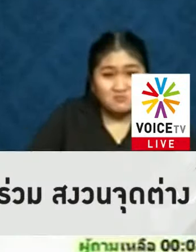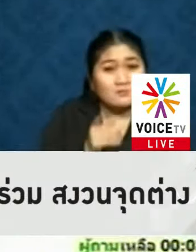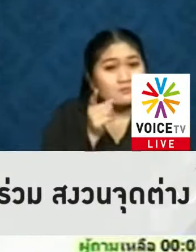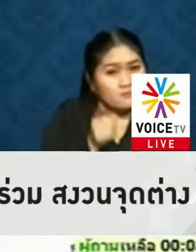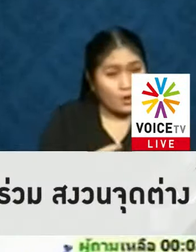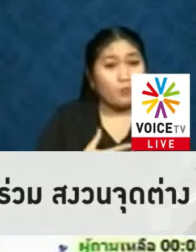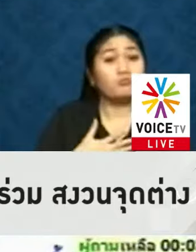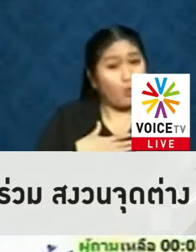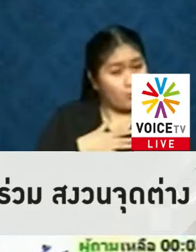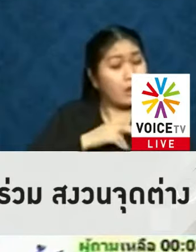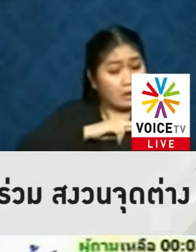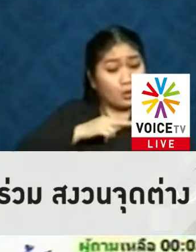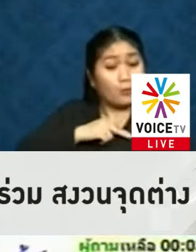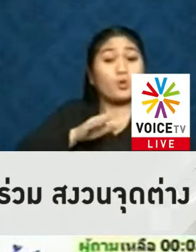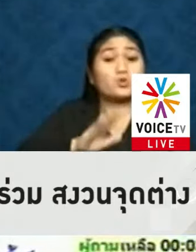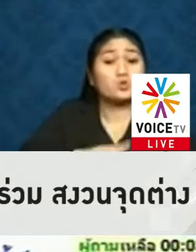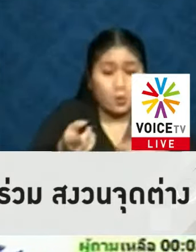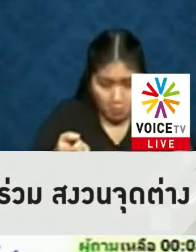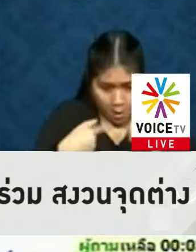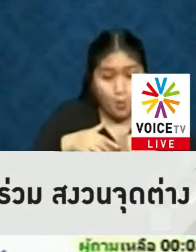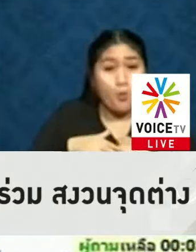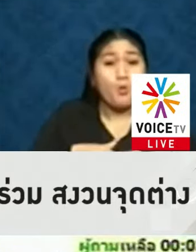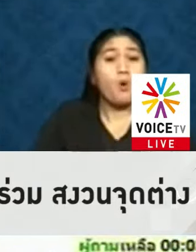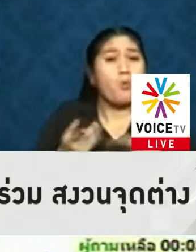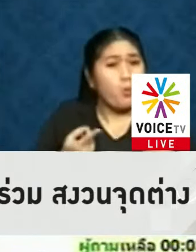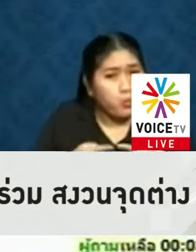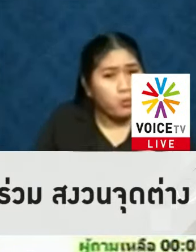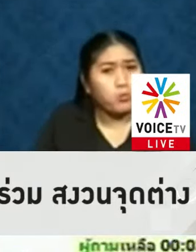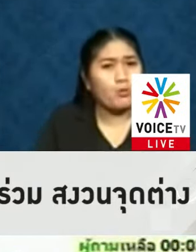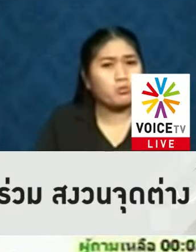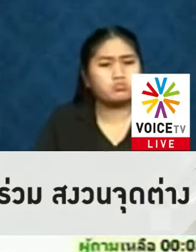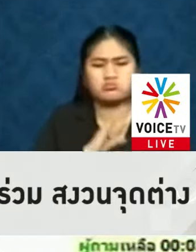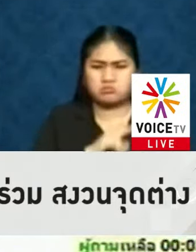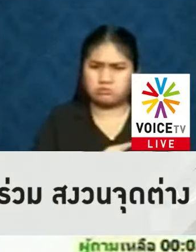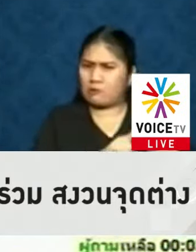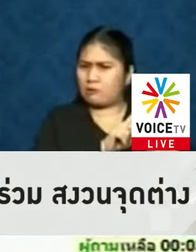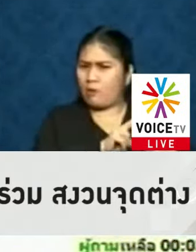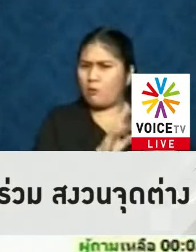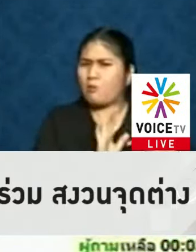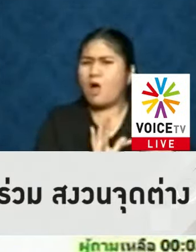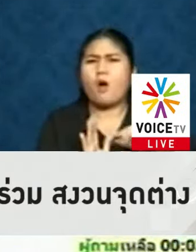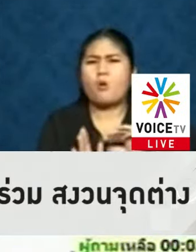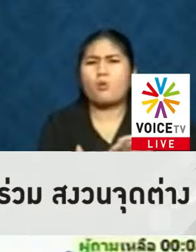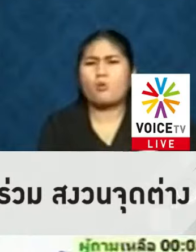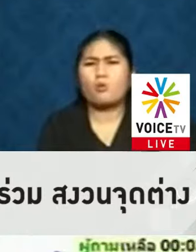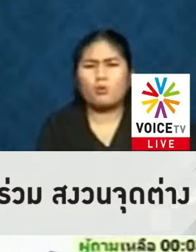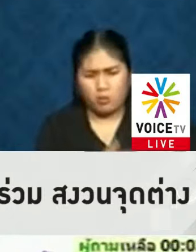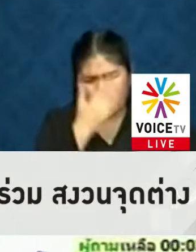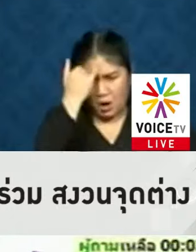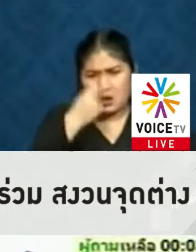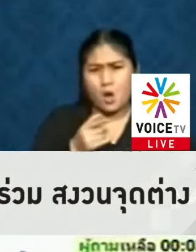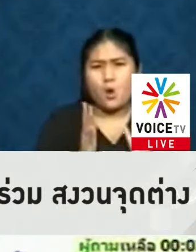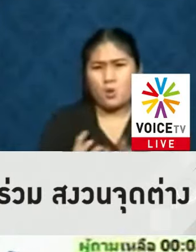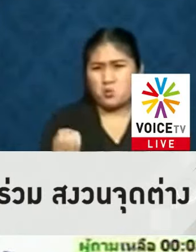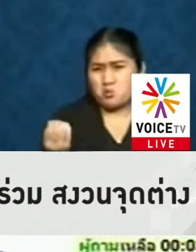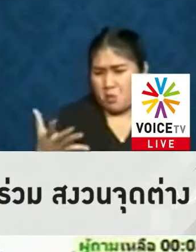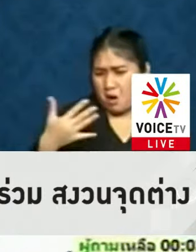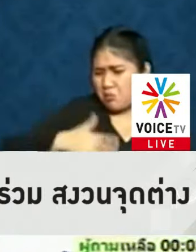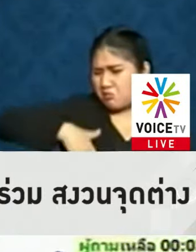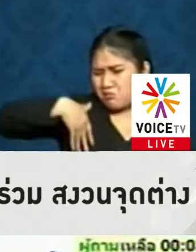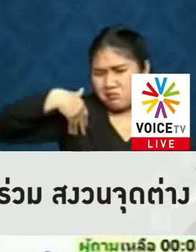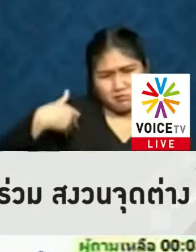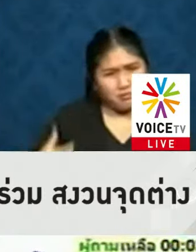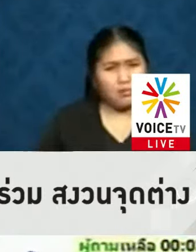ครับชวนมาอยู่ร่วมกันมาแสวงจุดร่วมกันอย่าไปแตะเลยครับเรื่องนี้มันเป็นความไม่สบายใจของคนส่วนใหญ่ของประเท